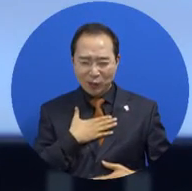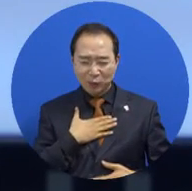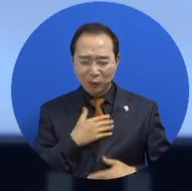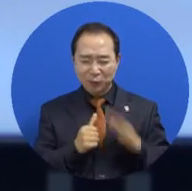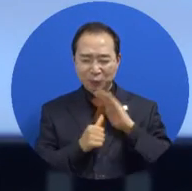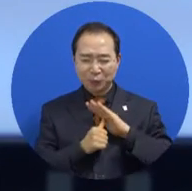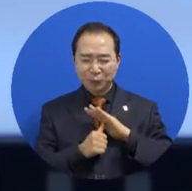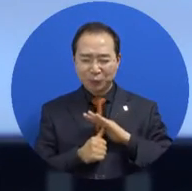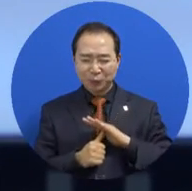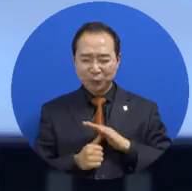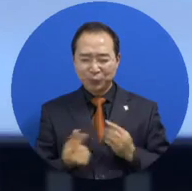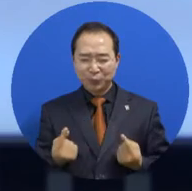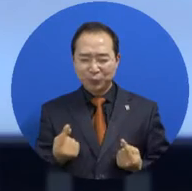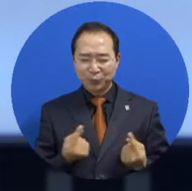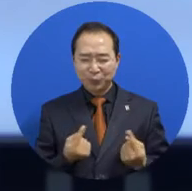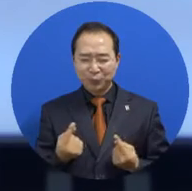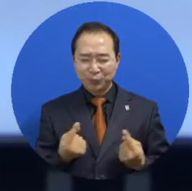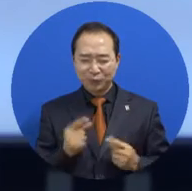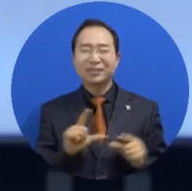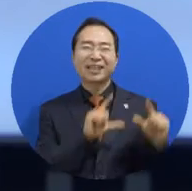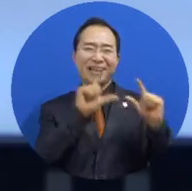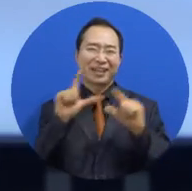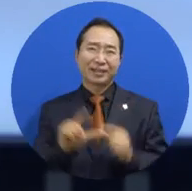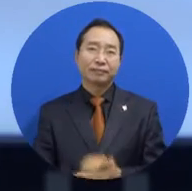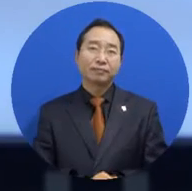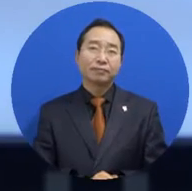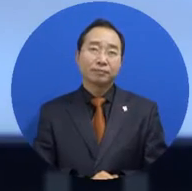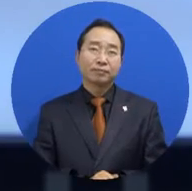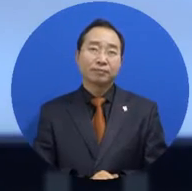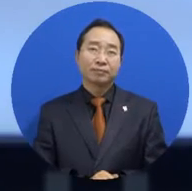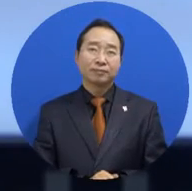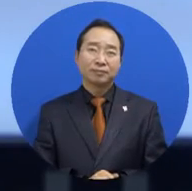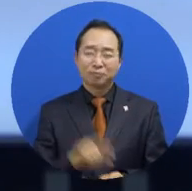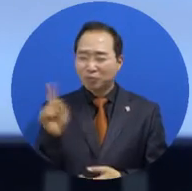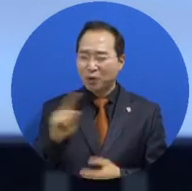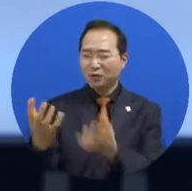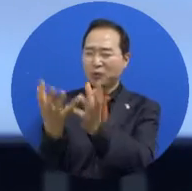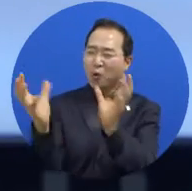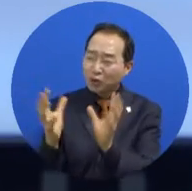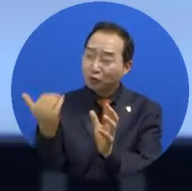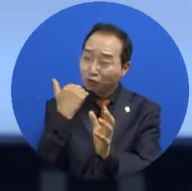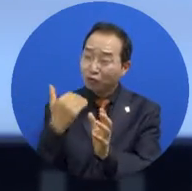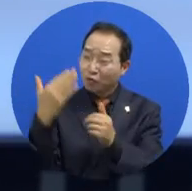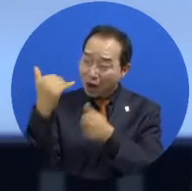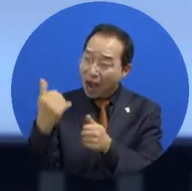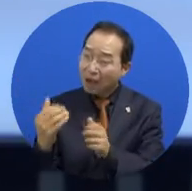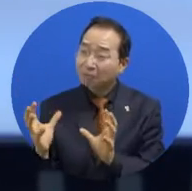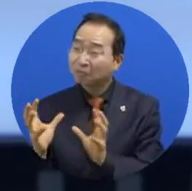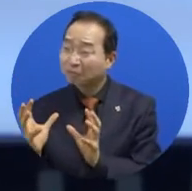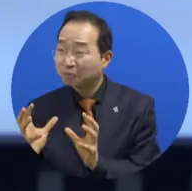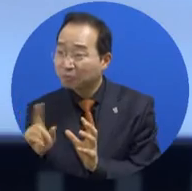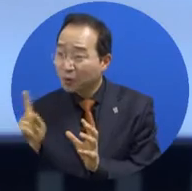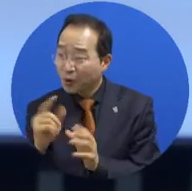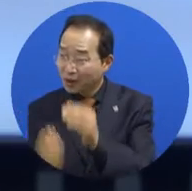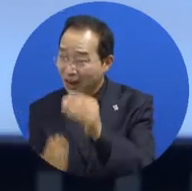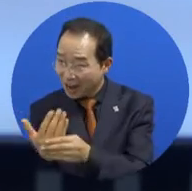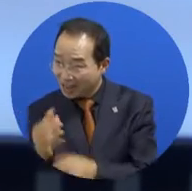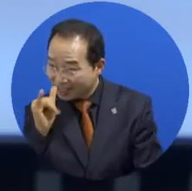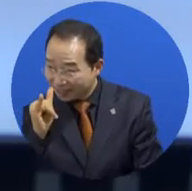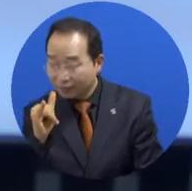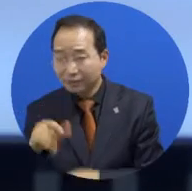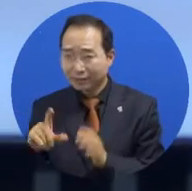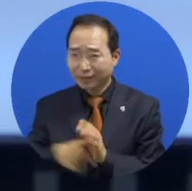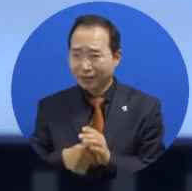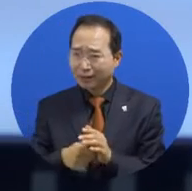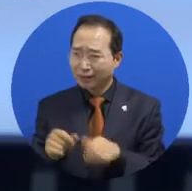스스로 애를 씁니다. 그럼 어떻게? 이제 공동체에는 늘 사건 사고가 일어나잖아요. 그러면 내가 좀 여유가 있고